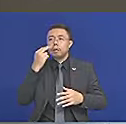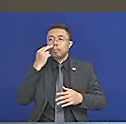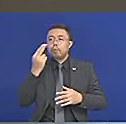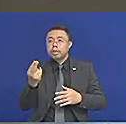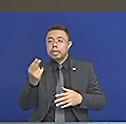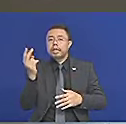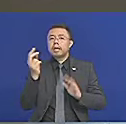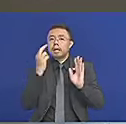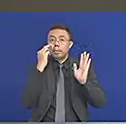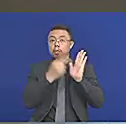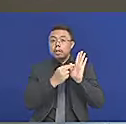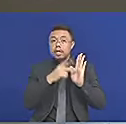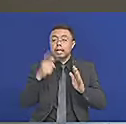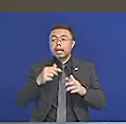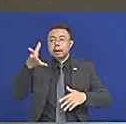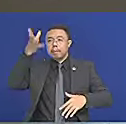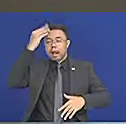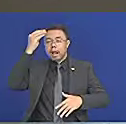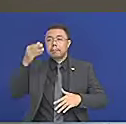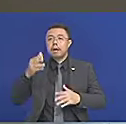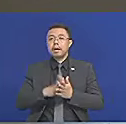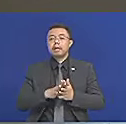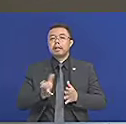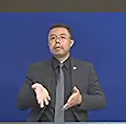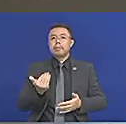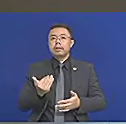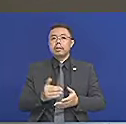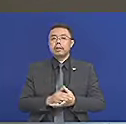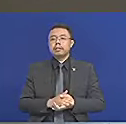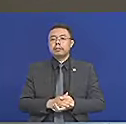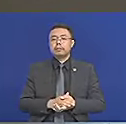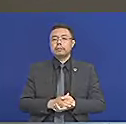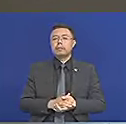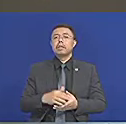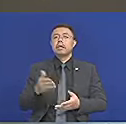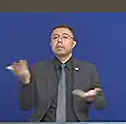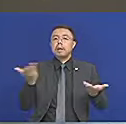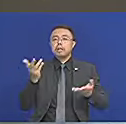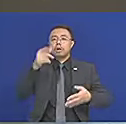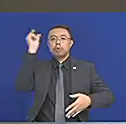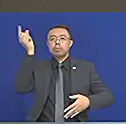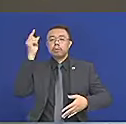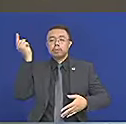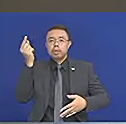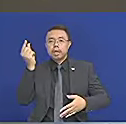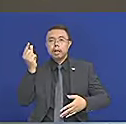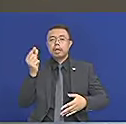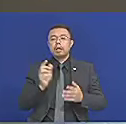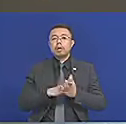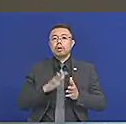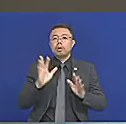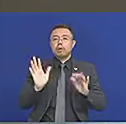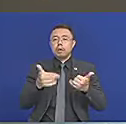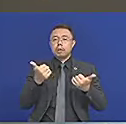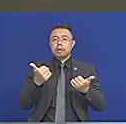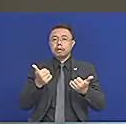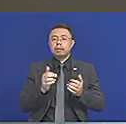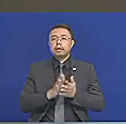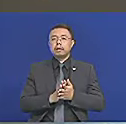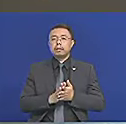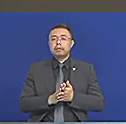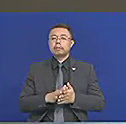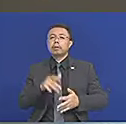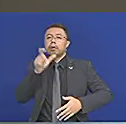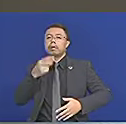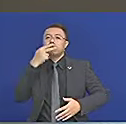kenyataan dari pengalaman hidup. Pada umumnya, kualitas hidup orang yang